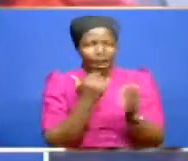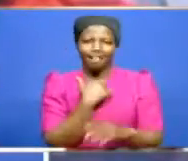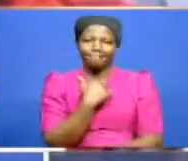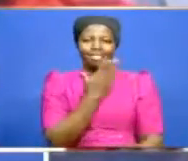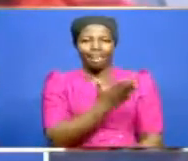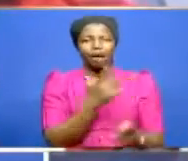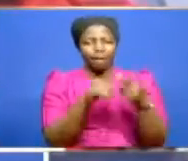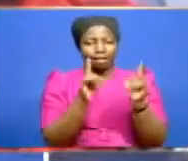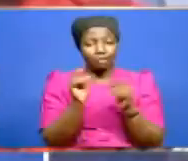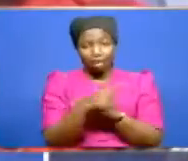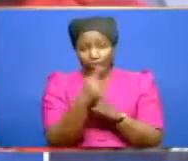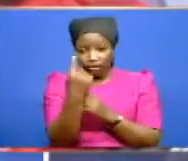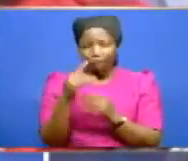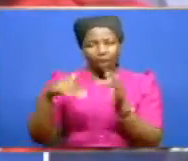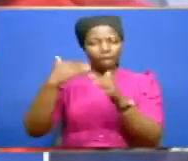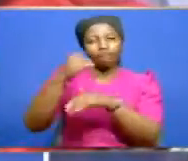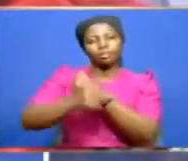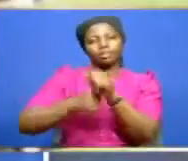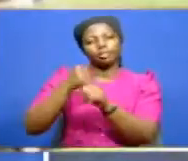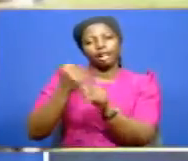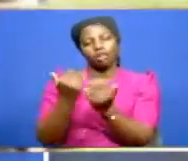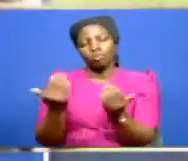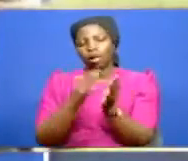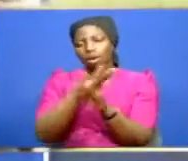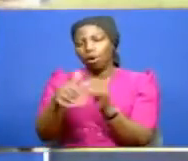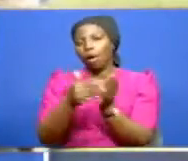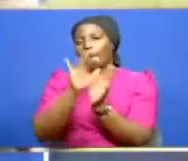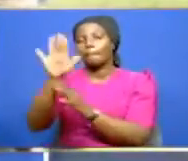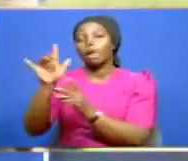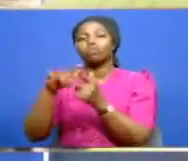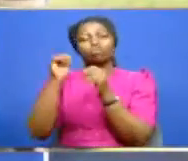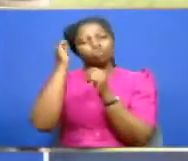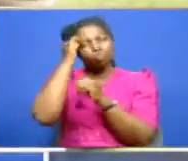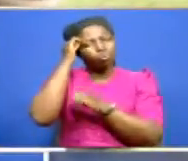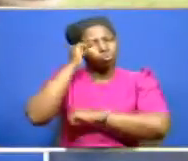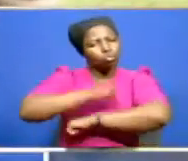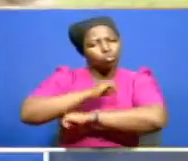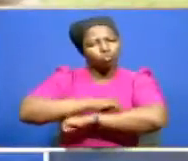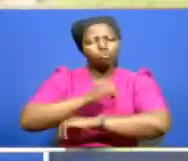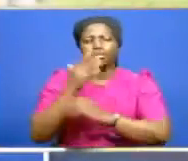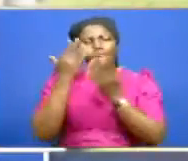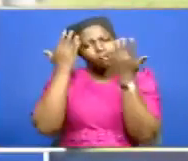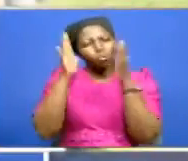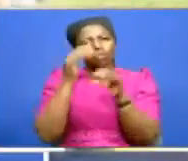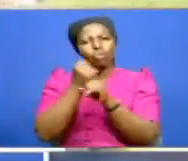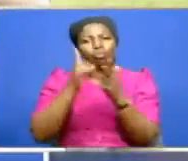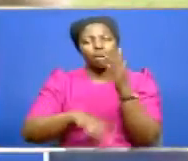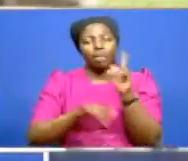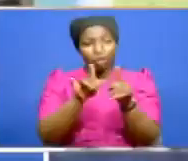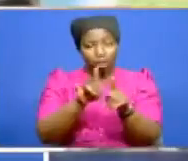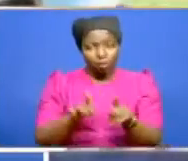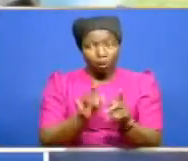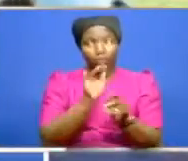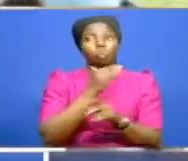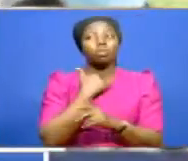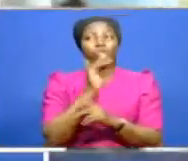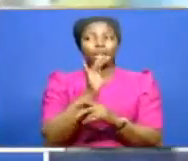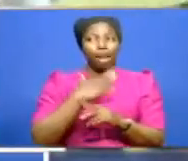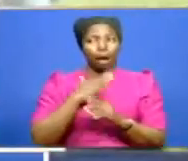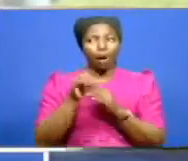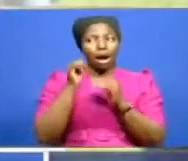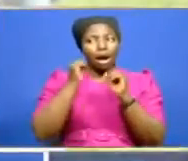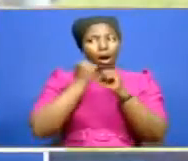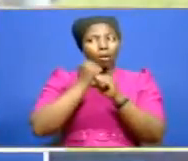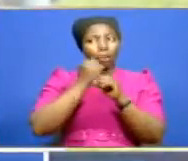wanarudi shule, hatujui tutafanya namna gani. We want to urge all our workers, even those ones who have not turned up to work today, that